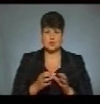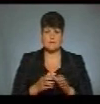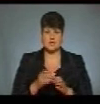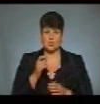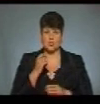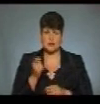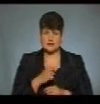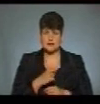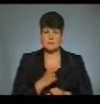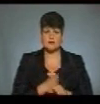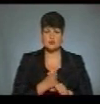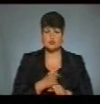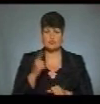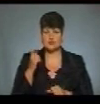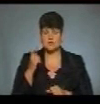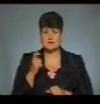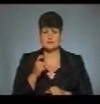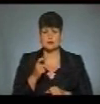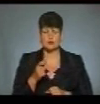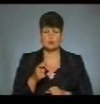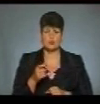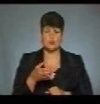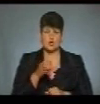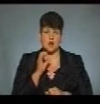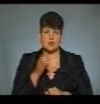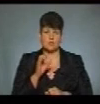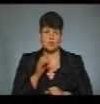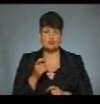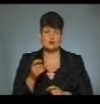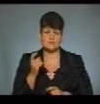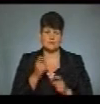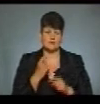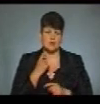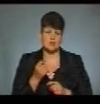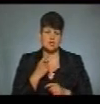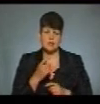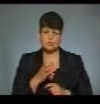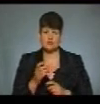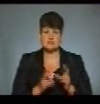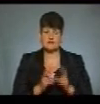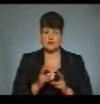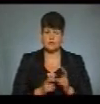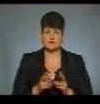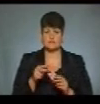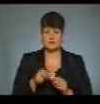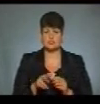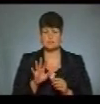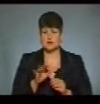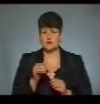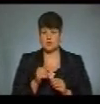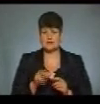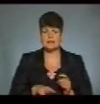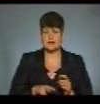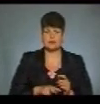України. Працює на Чортківському лікеро-горілчаному заводі. У період з 1995 до 2005 років – директор